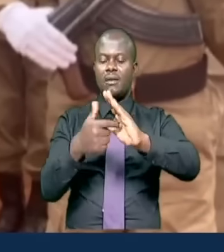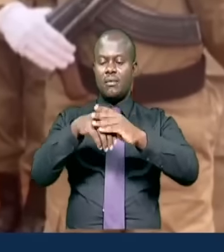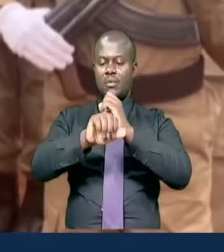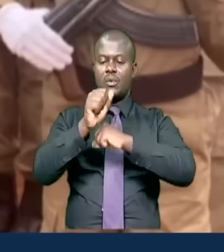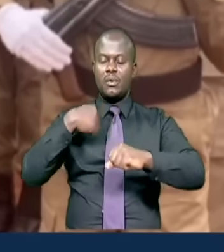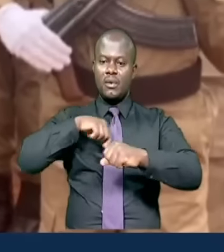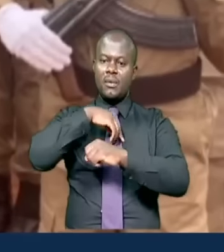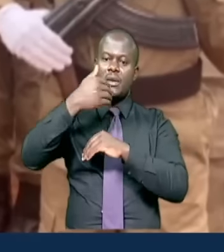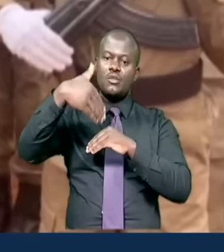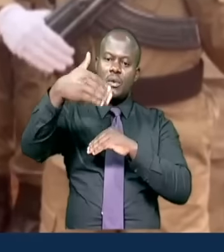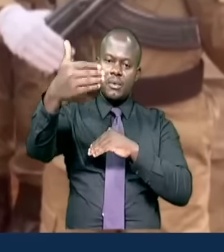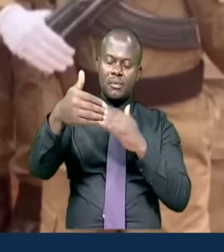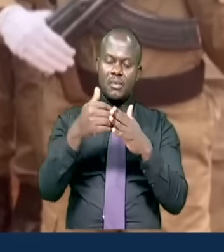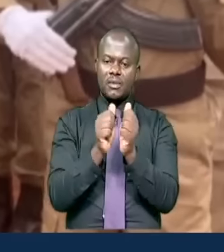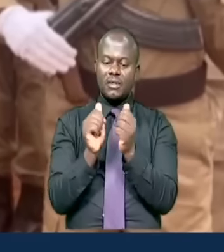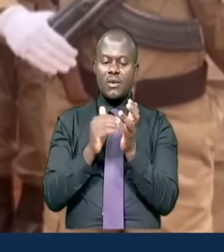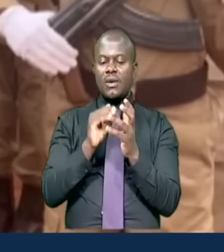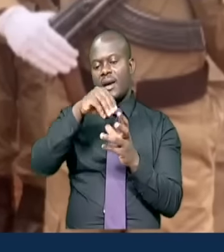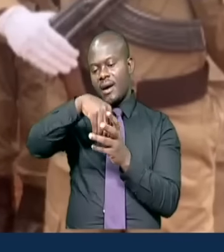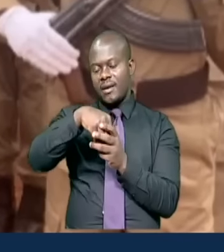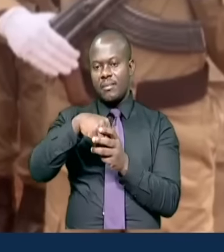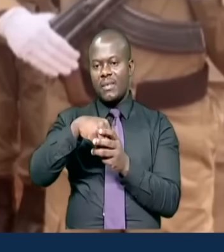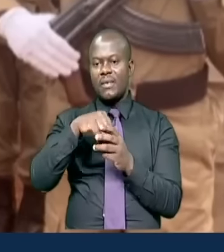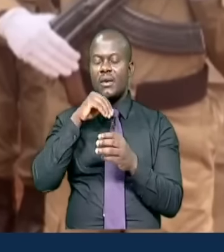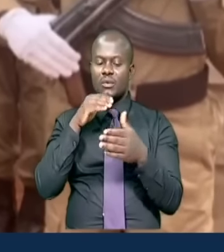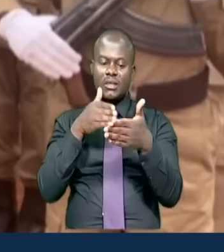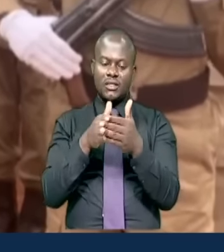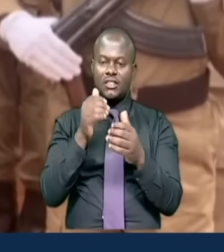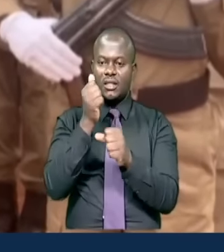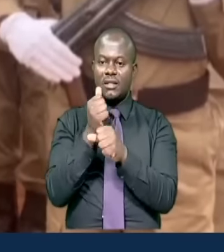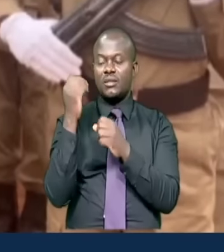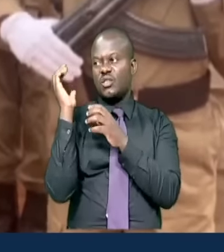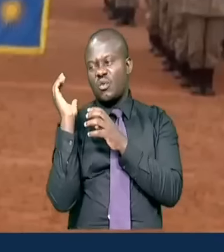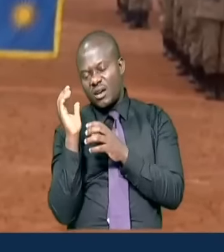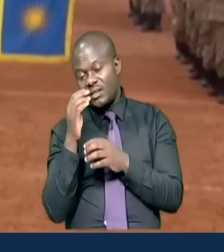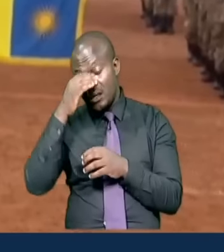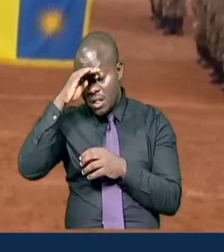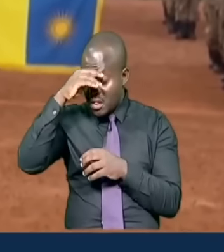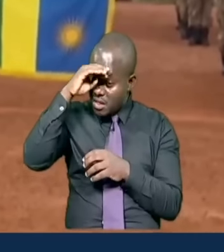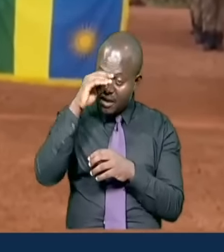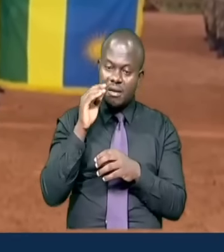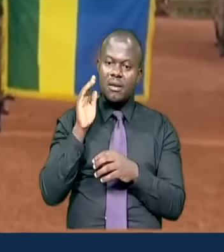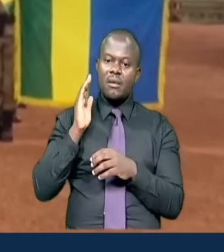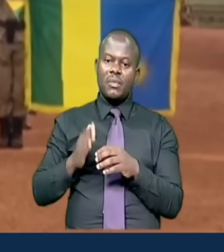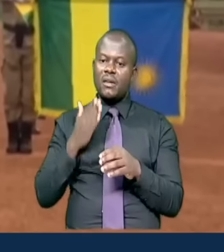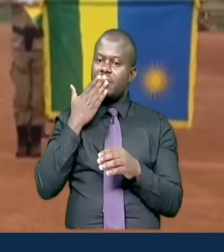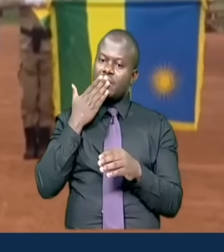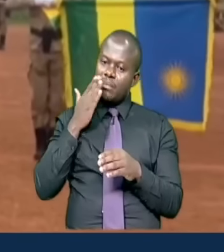bikorwa byacu bya buri munsi, harimo kutica akazi witwaje, wasinze, imyitwarire itari myiza mu